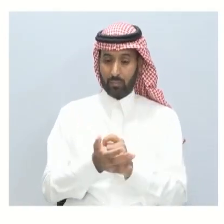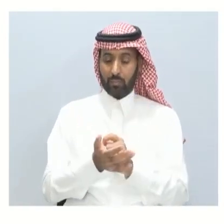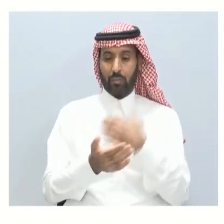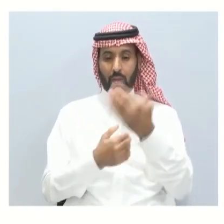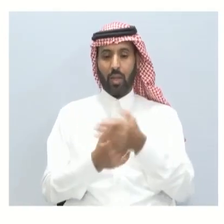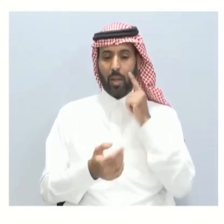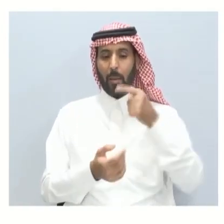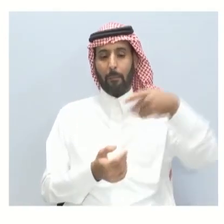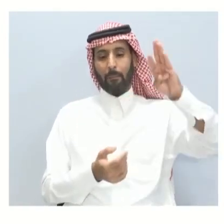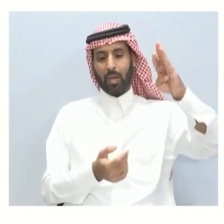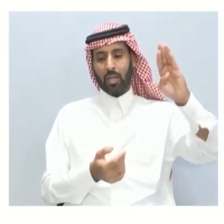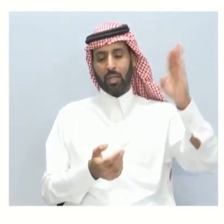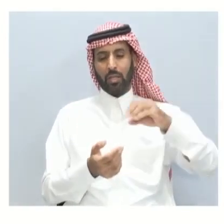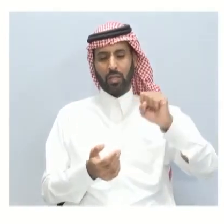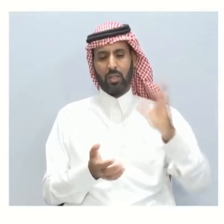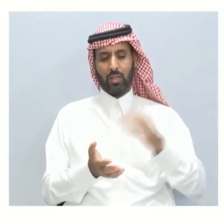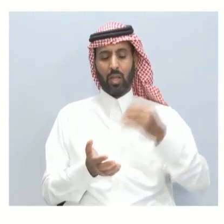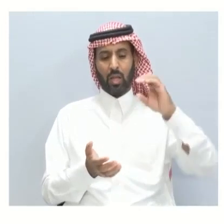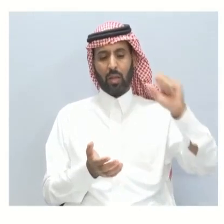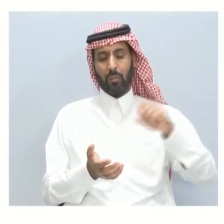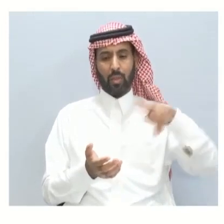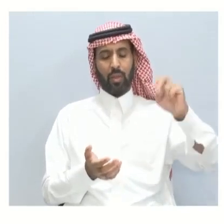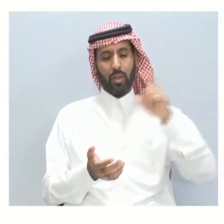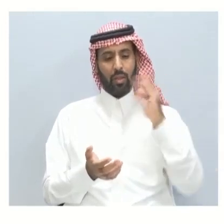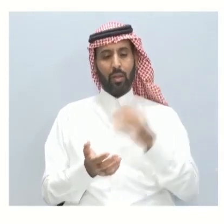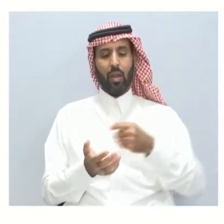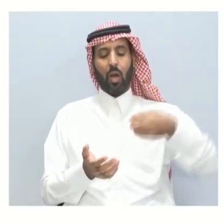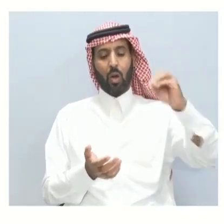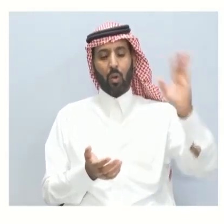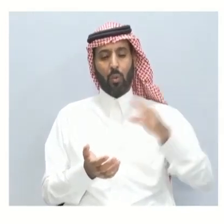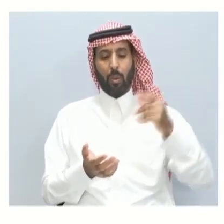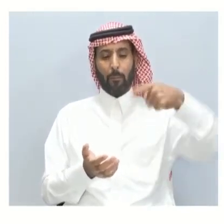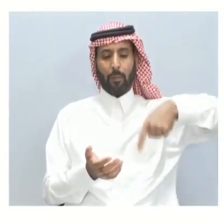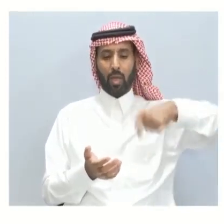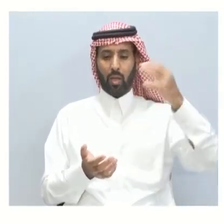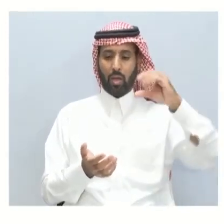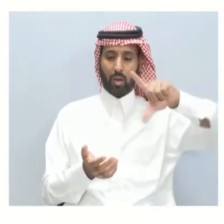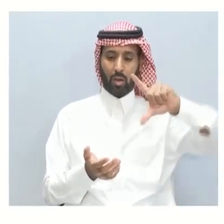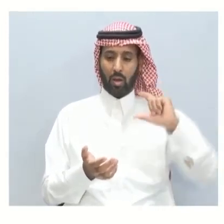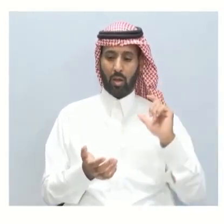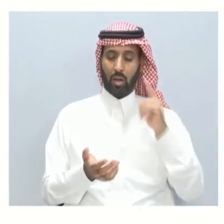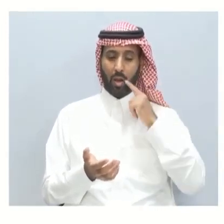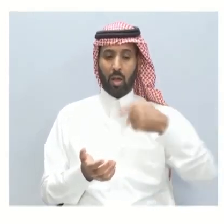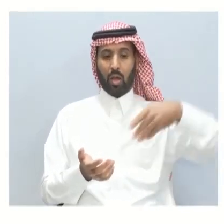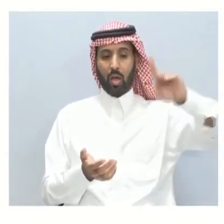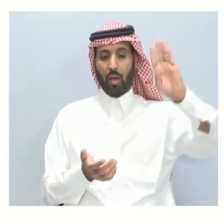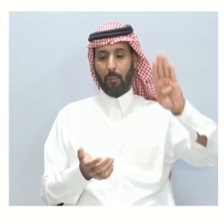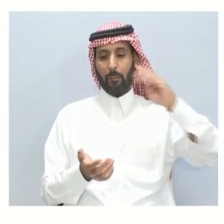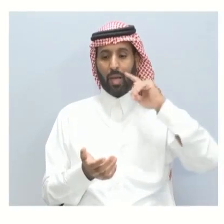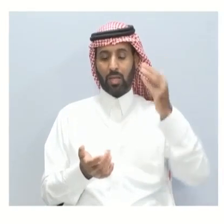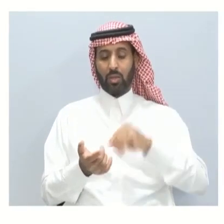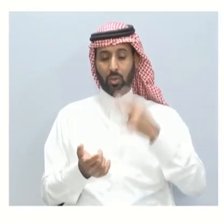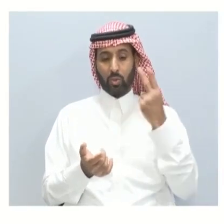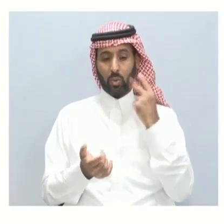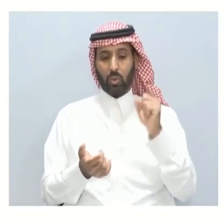البورون كربون نيتروجين اكسجين فسفور وكلور لاحظ معي في البوران والاستوتو